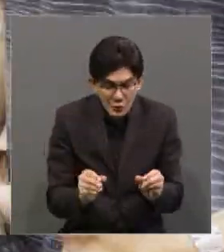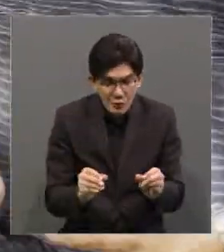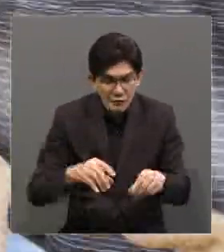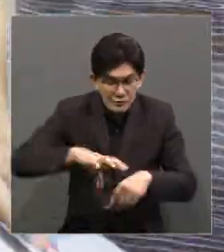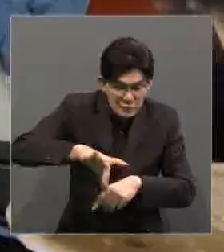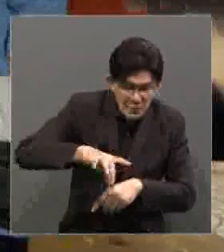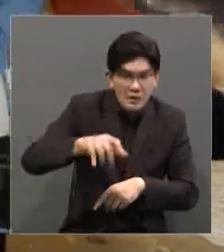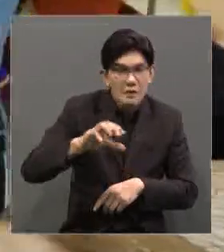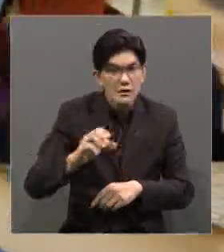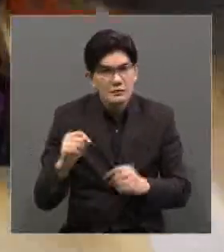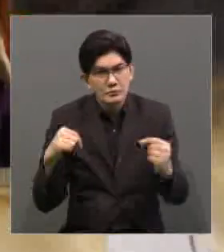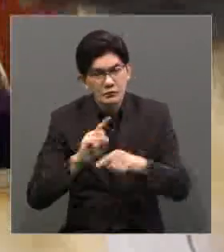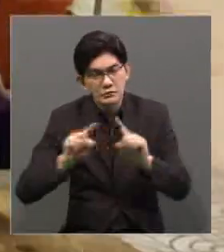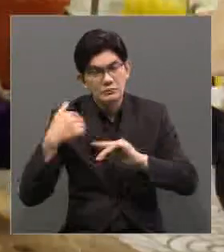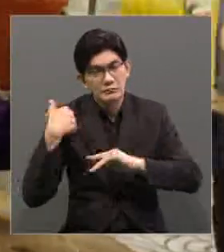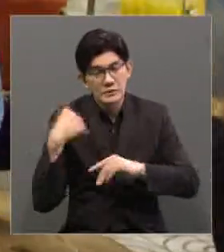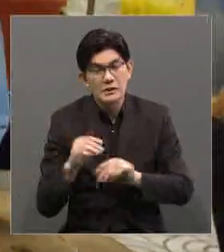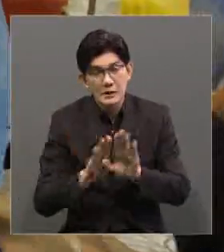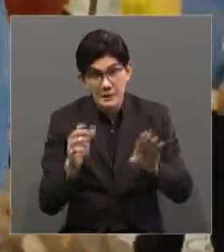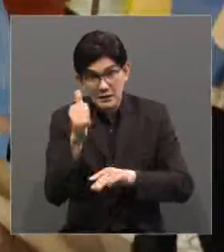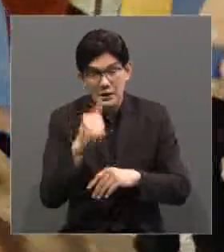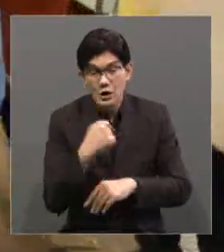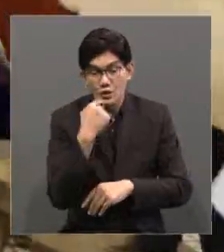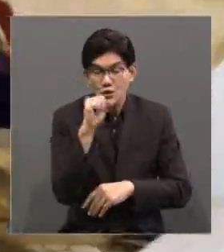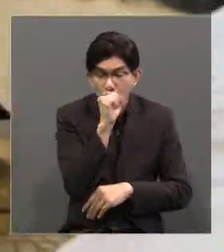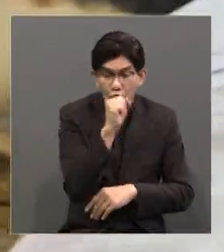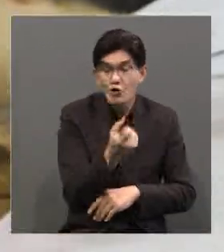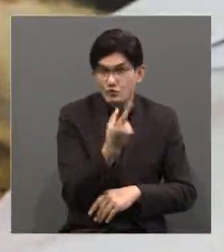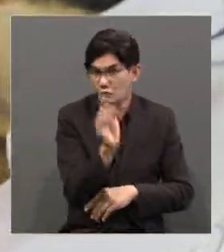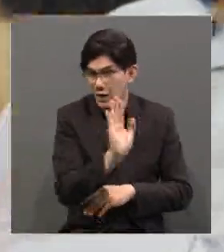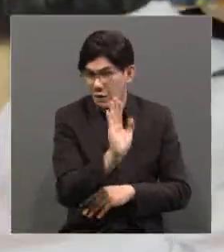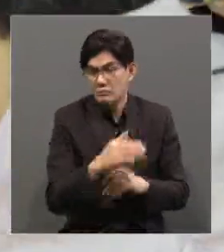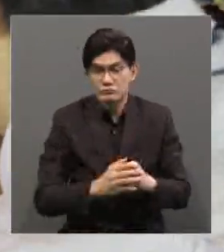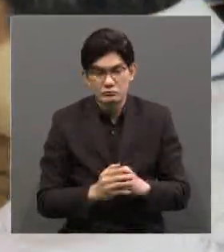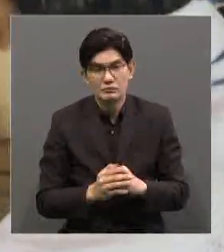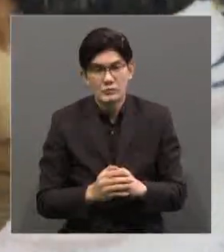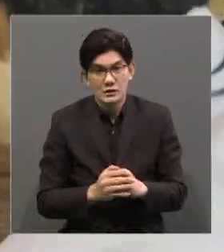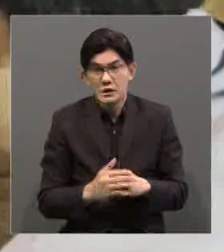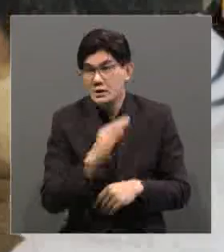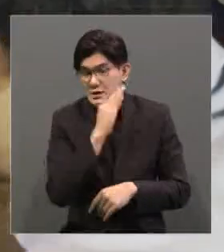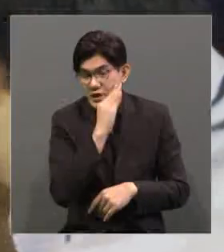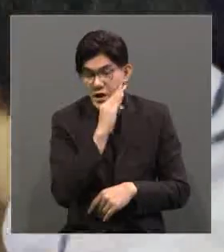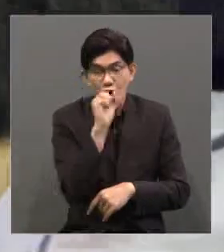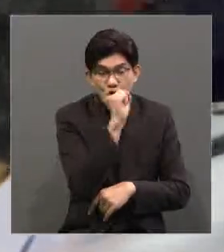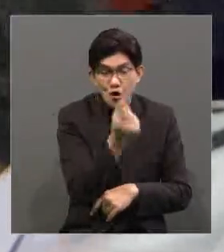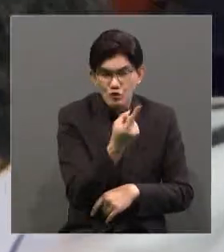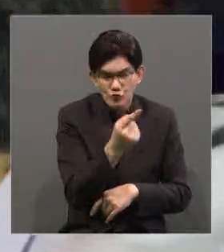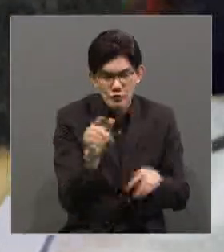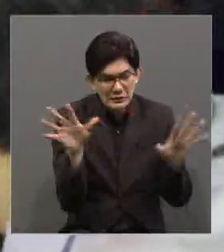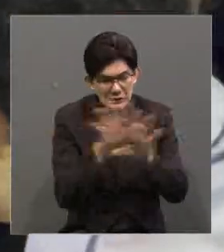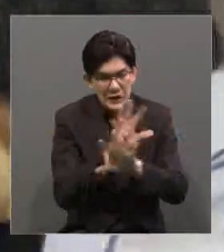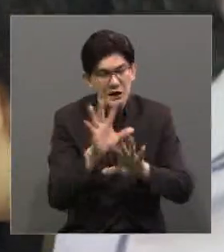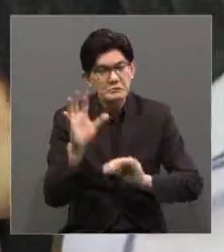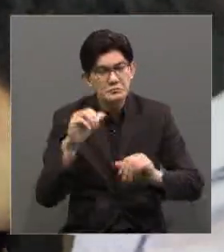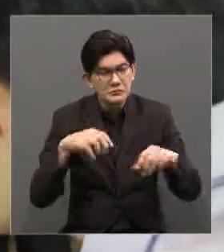ผ่นซีดีเปิดจากไฟล์ต่างๆแทนการร้องสดและมีการแสดงประกอบด้วยเพราะจะไปหมิ่นเหม่กับการจัดงานรื่นเริงนะครับ